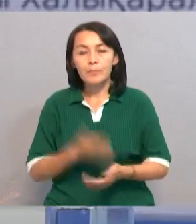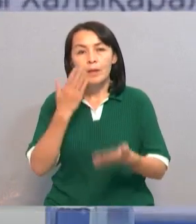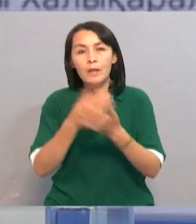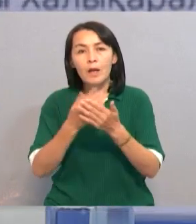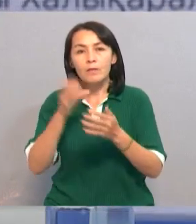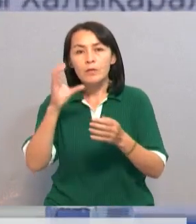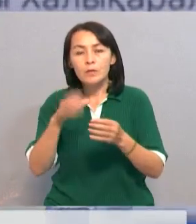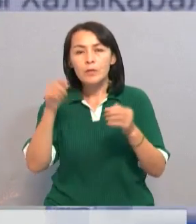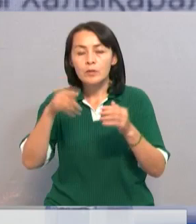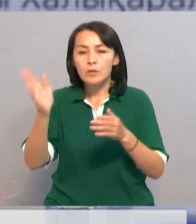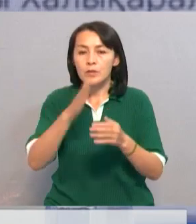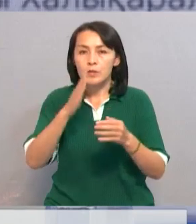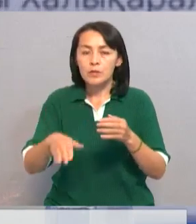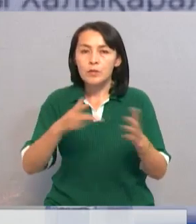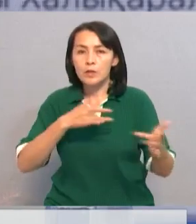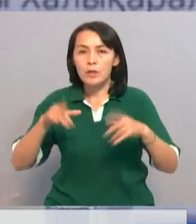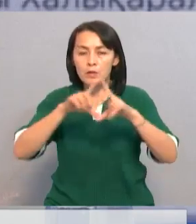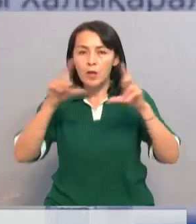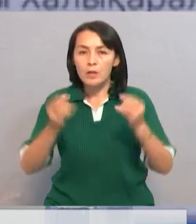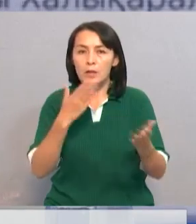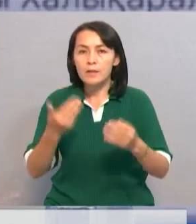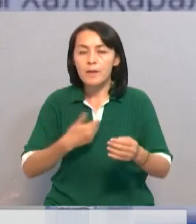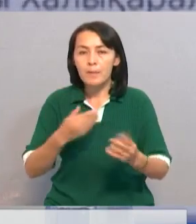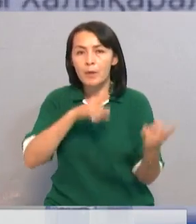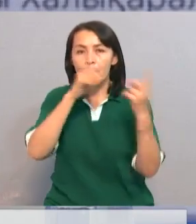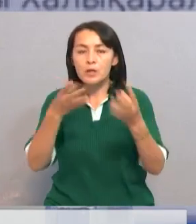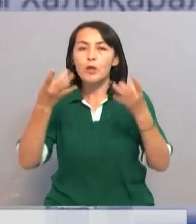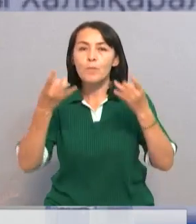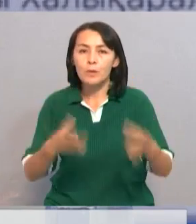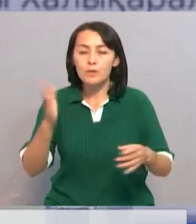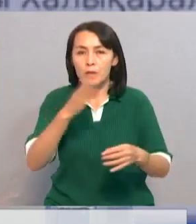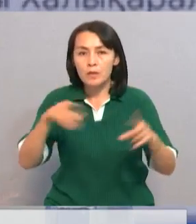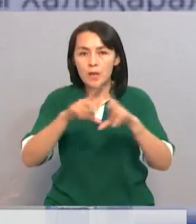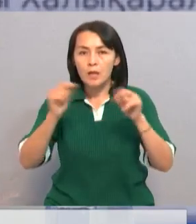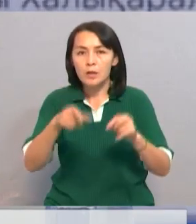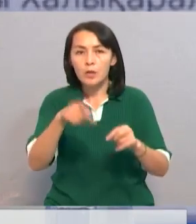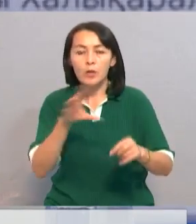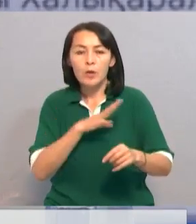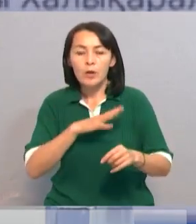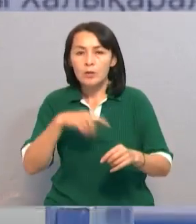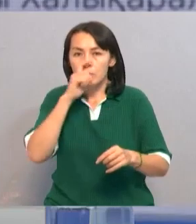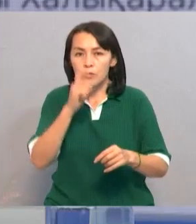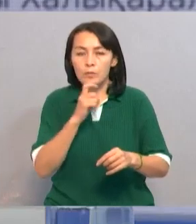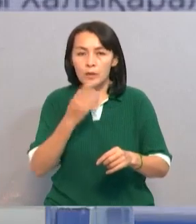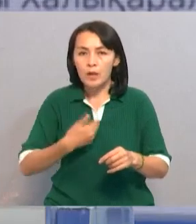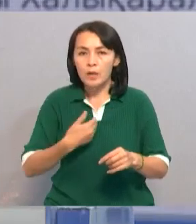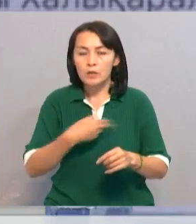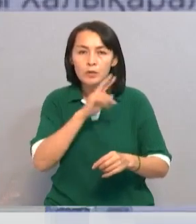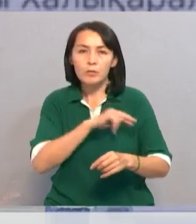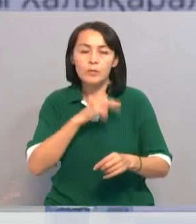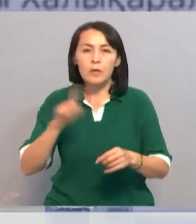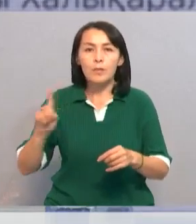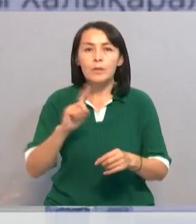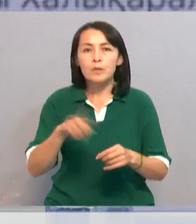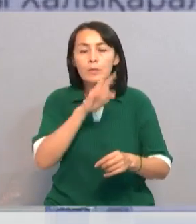Например, в случае со сносом дворца фосфорников, если мы пошли и просто снесли здание, то народ бы не понял наши действия.